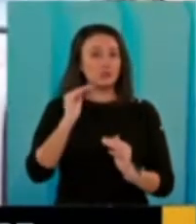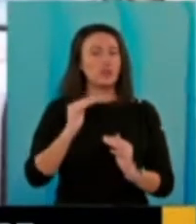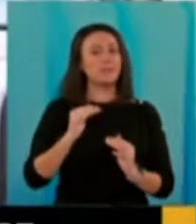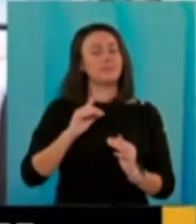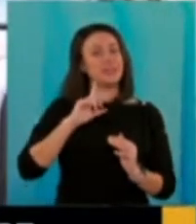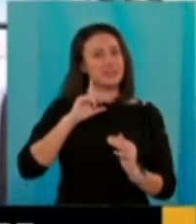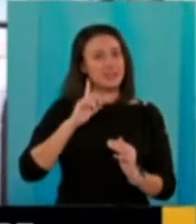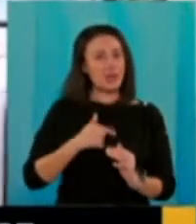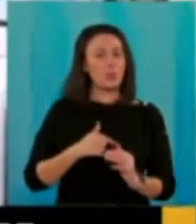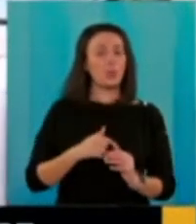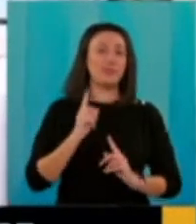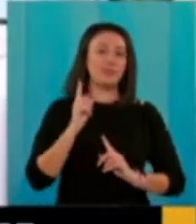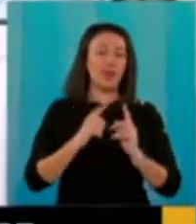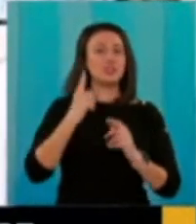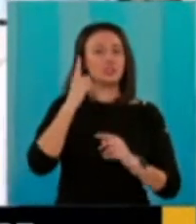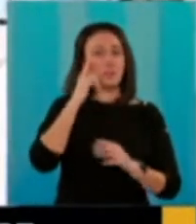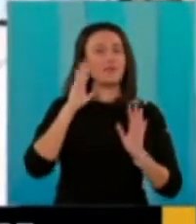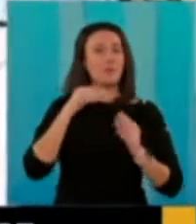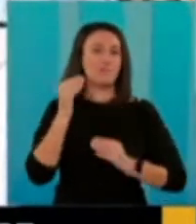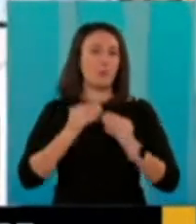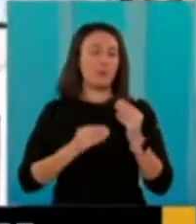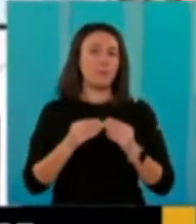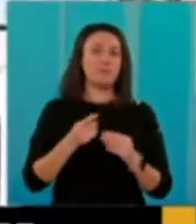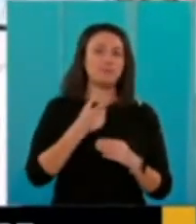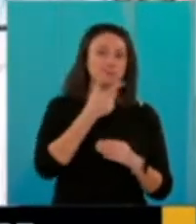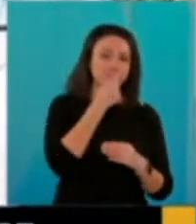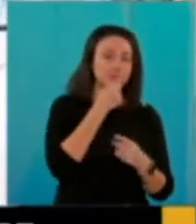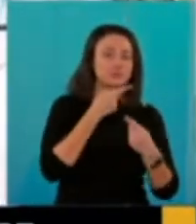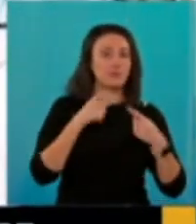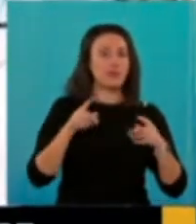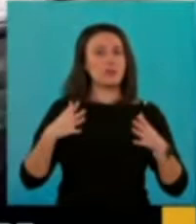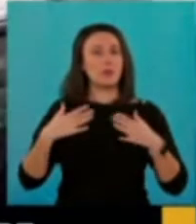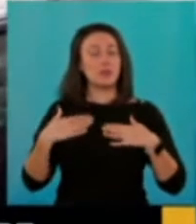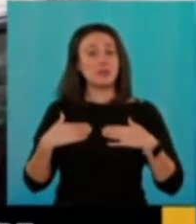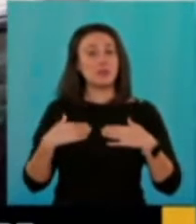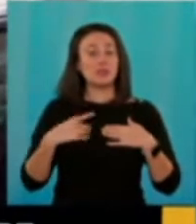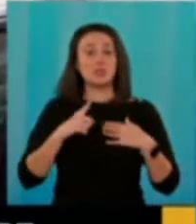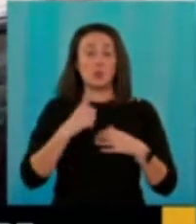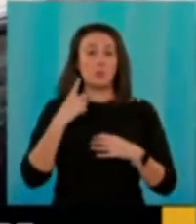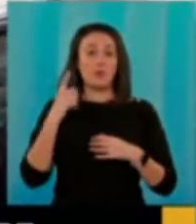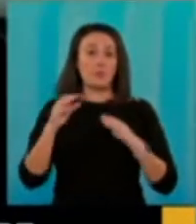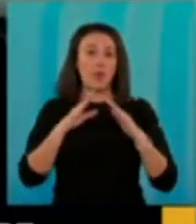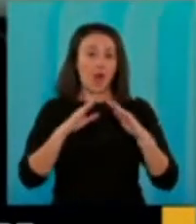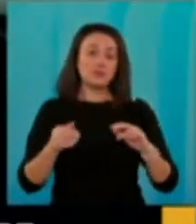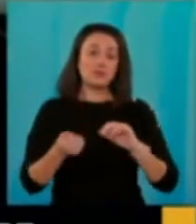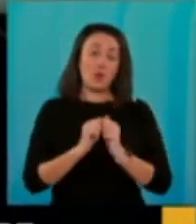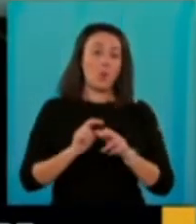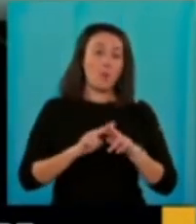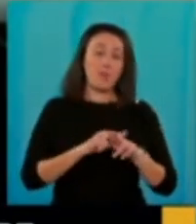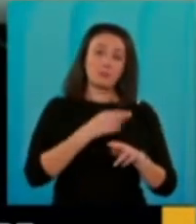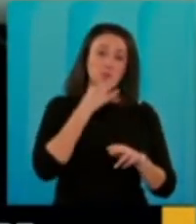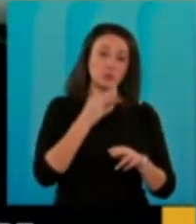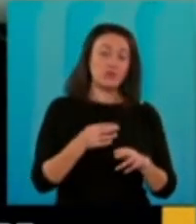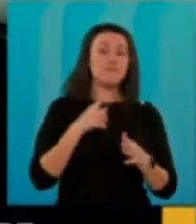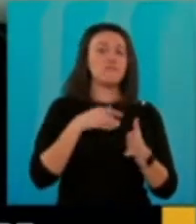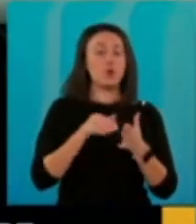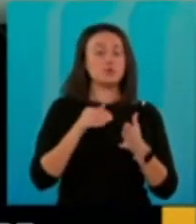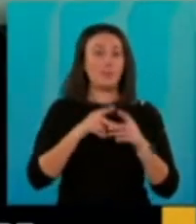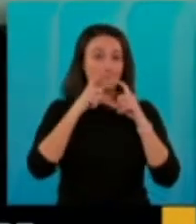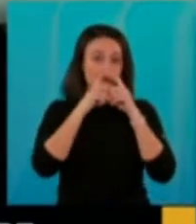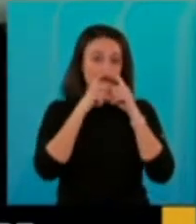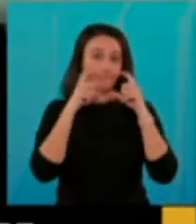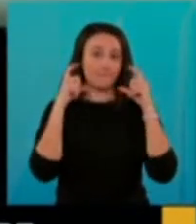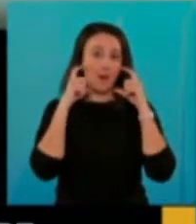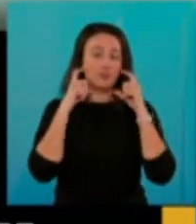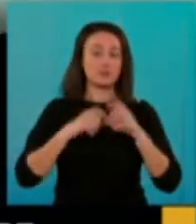cu teren alergic, cu boli pulmonare, să evităm să ieșim din casă sau, așa cum spunea și dumneavoastră, să utilizăm masca de